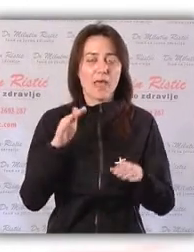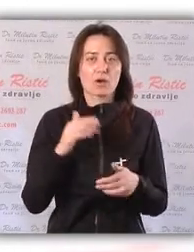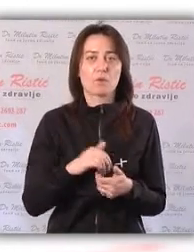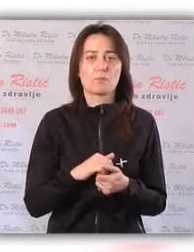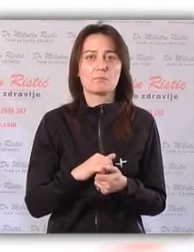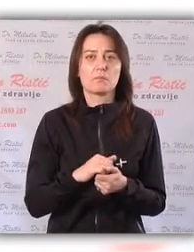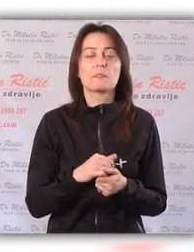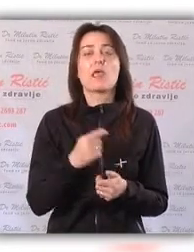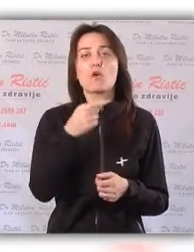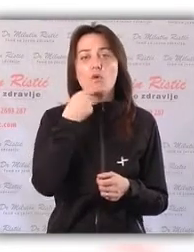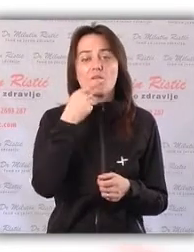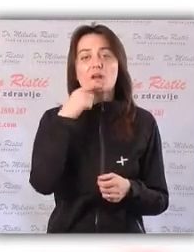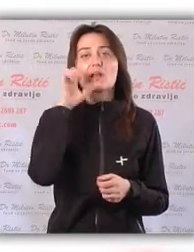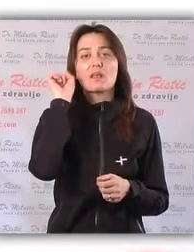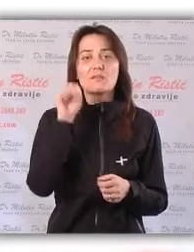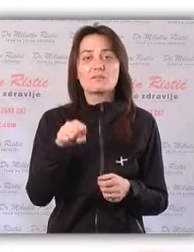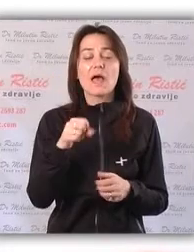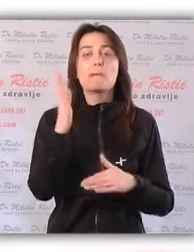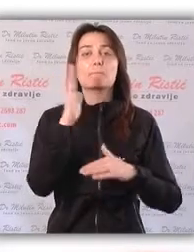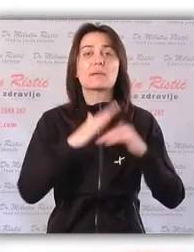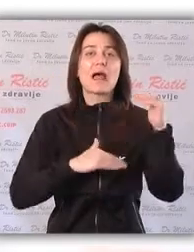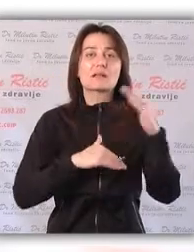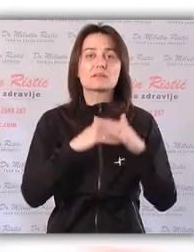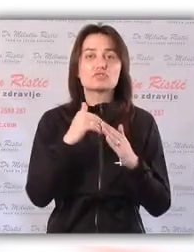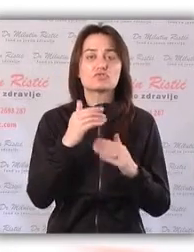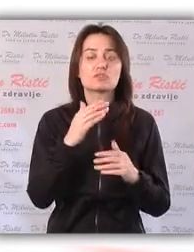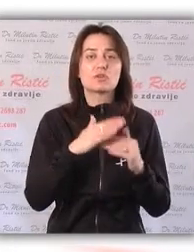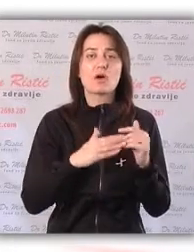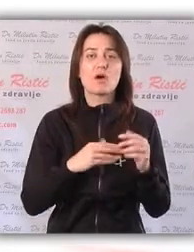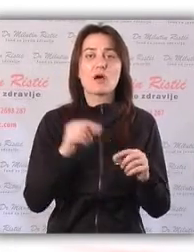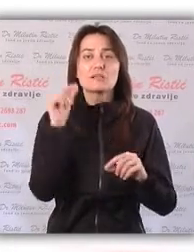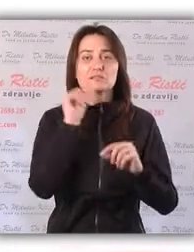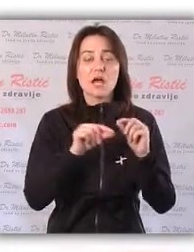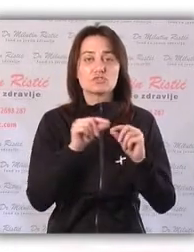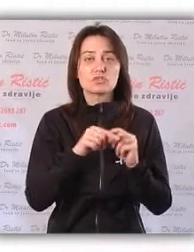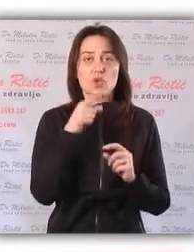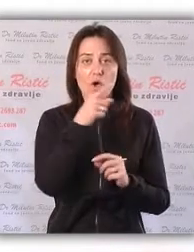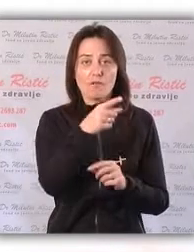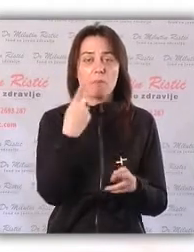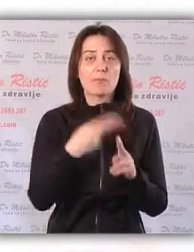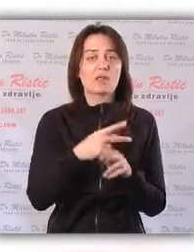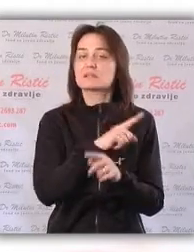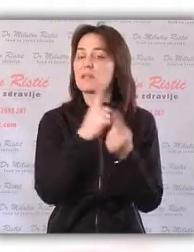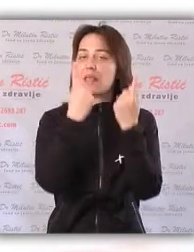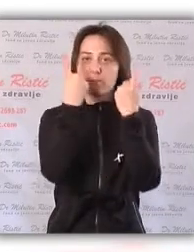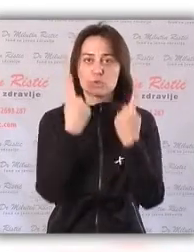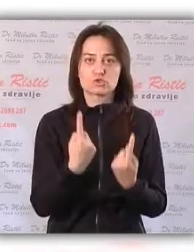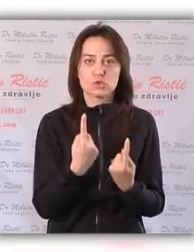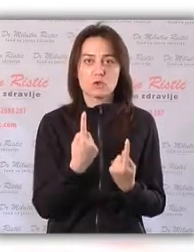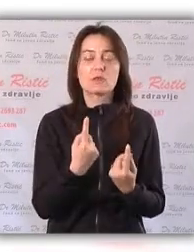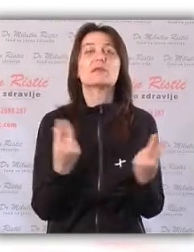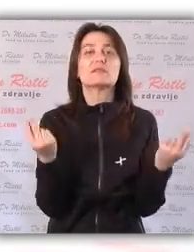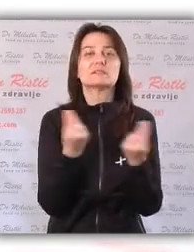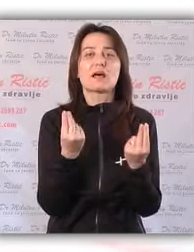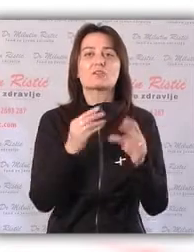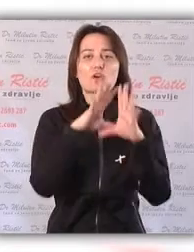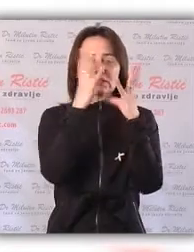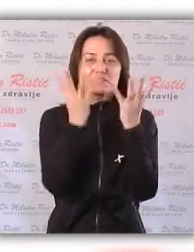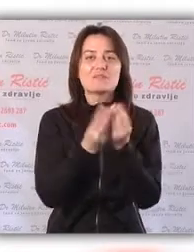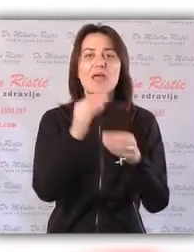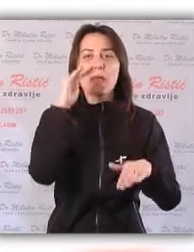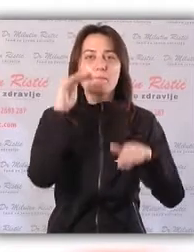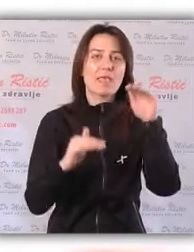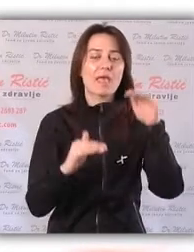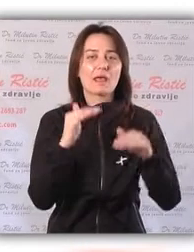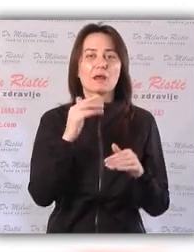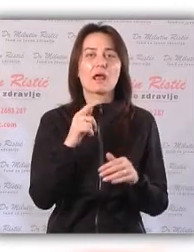metodom. Znači, govori da praktično primarna prevencija protiv ove bolesti ne postoji.